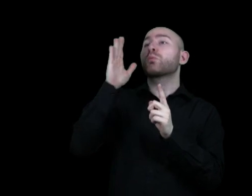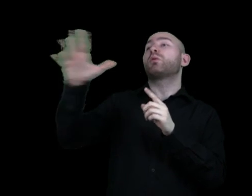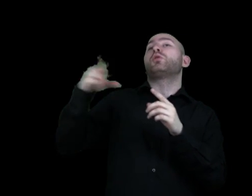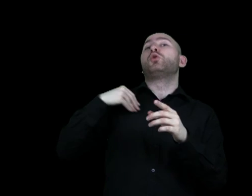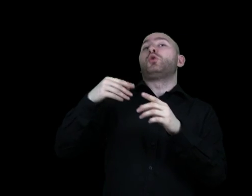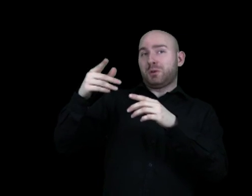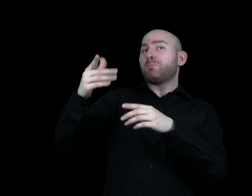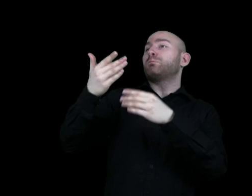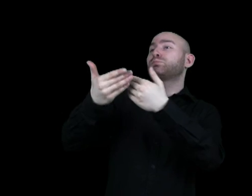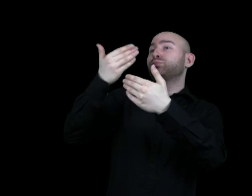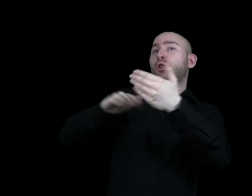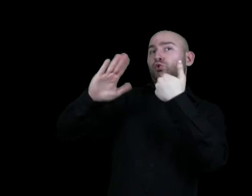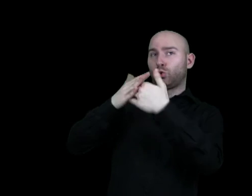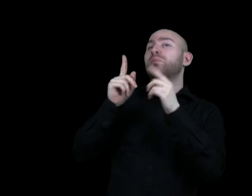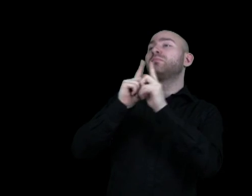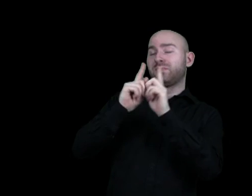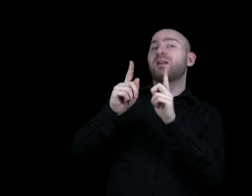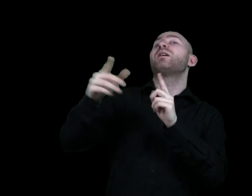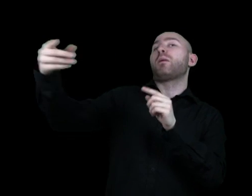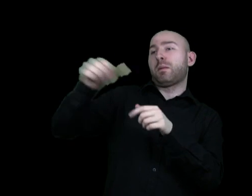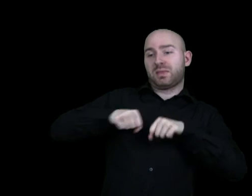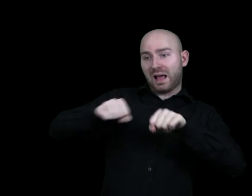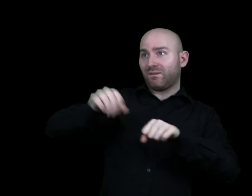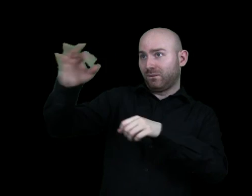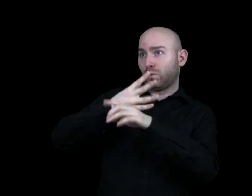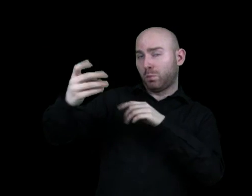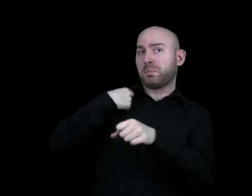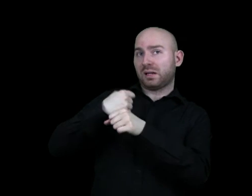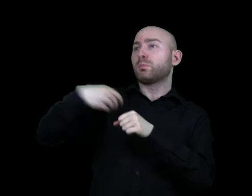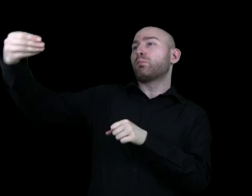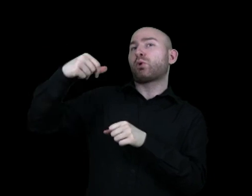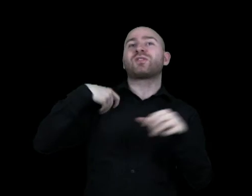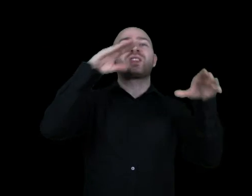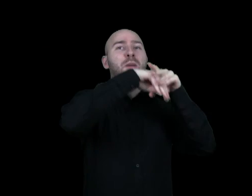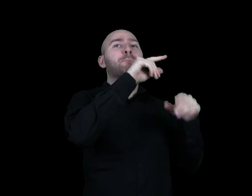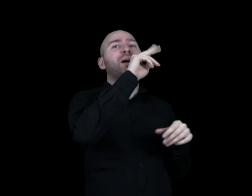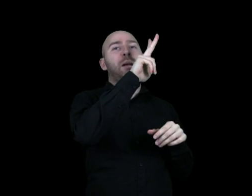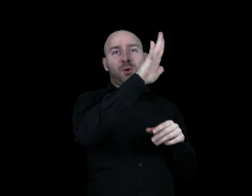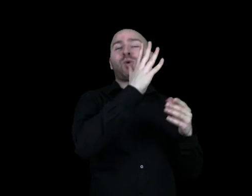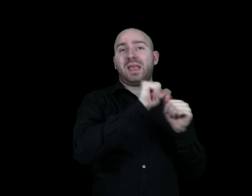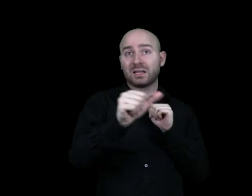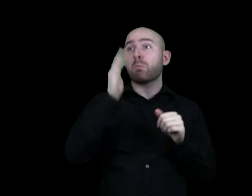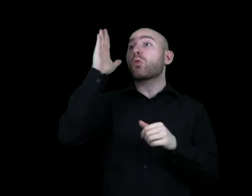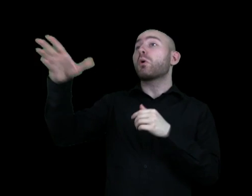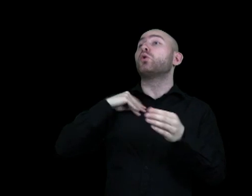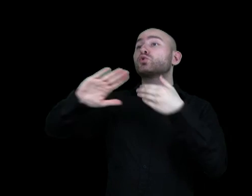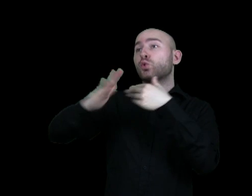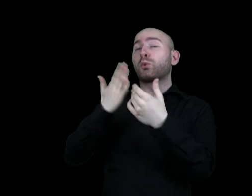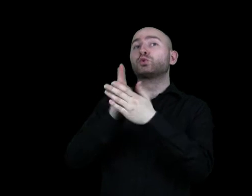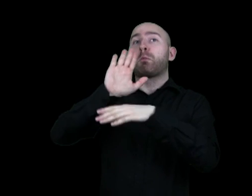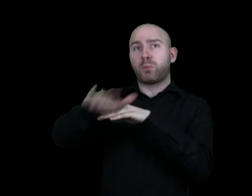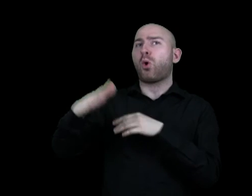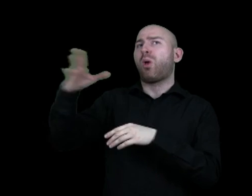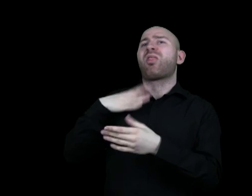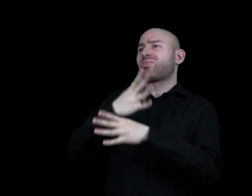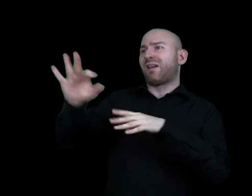PKB. Po ślubie, gdy strzygę jej trawnik, teraz mój, bo stanowimy rodzinę, usługa nie powiększy PKB. Słowo